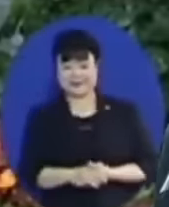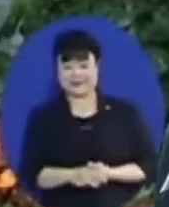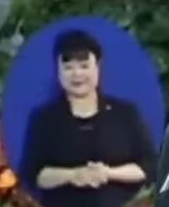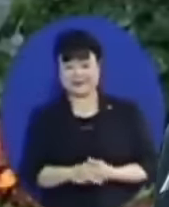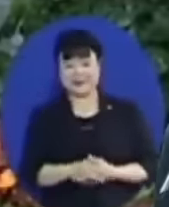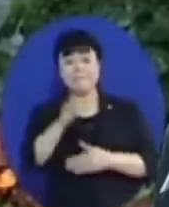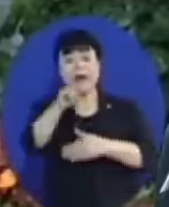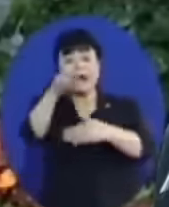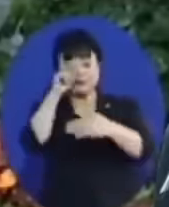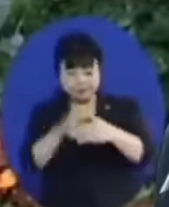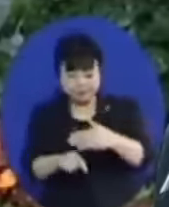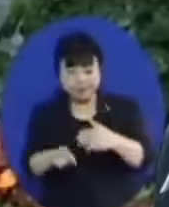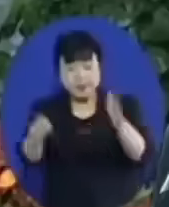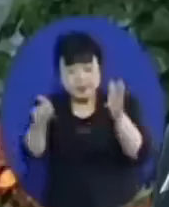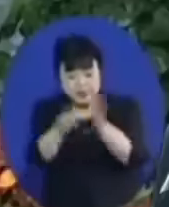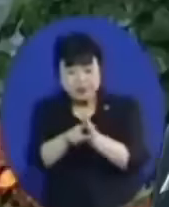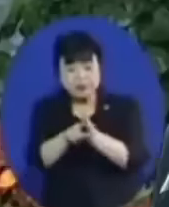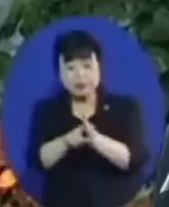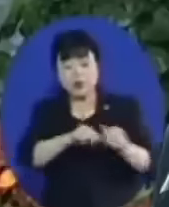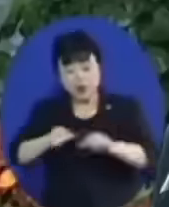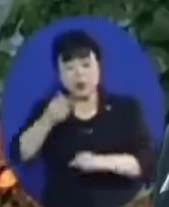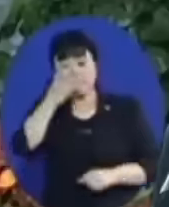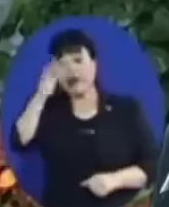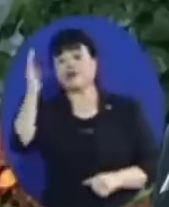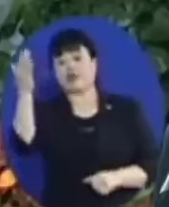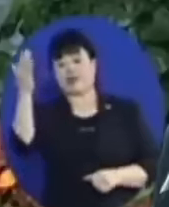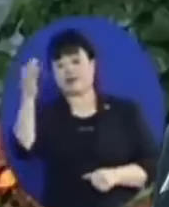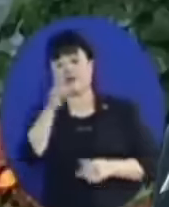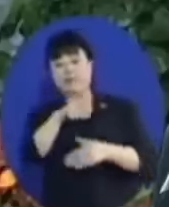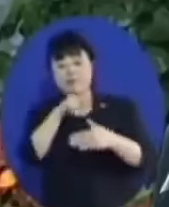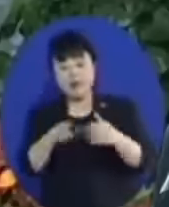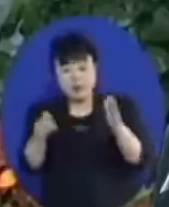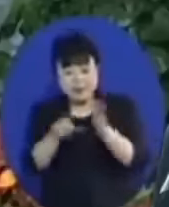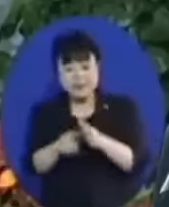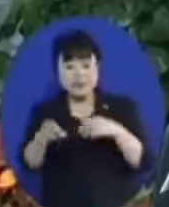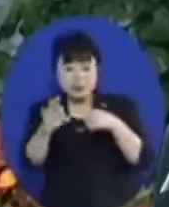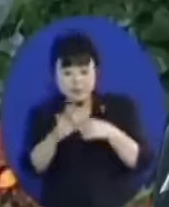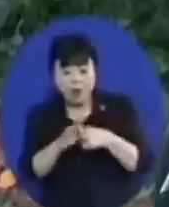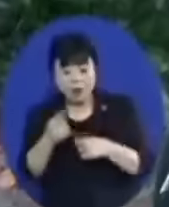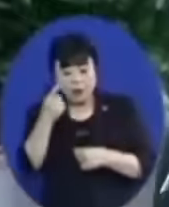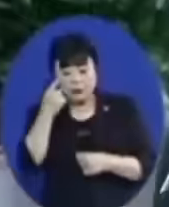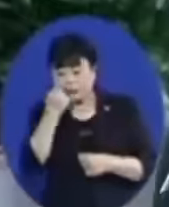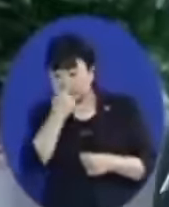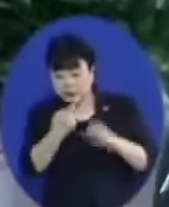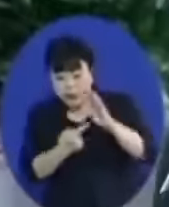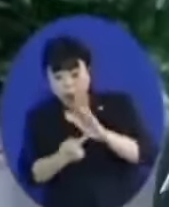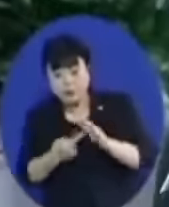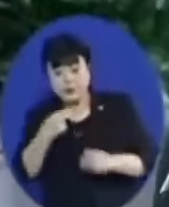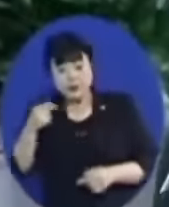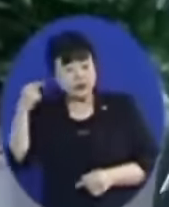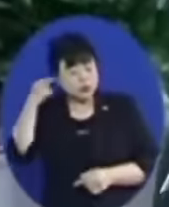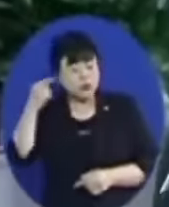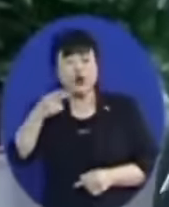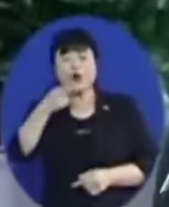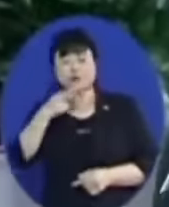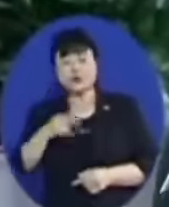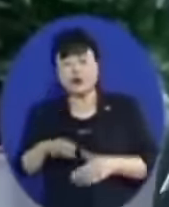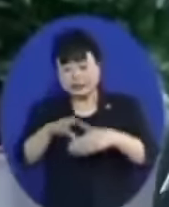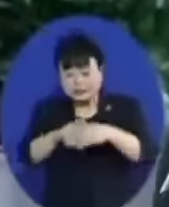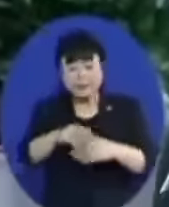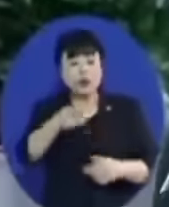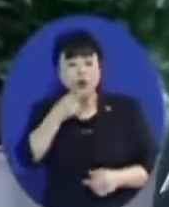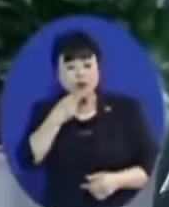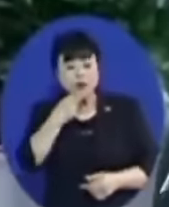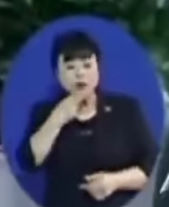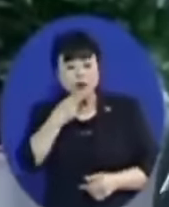그러나 마음은 믿음으로서 역사하는 것입니다. 마음에 믿으면 눈에는 아무 증거 안 보이고 귀에는 아무 소리 안 들리고 손에는 잡히는 일